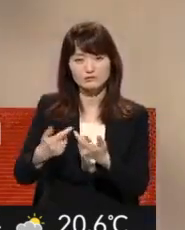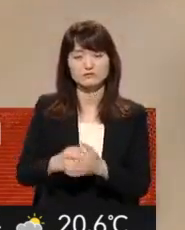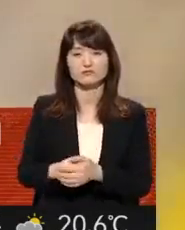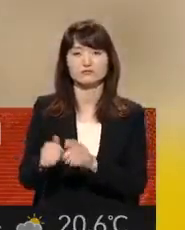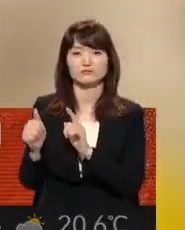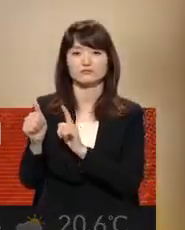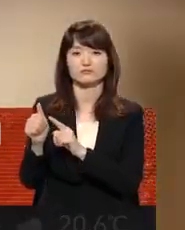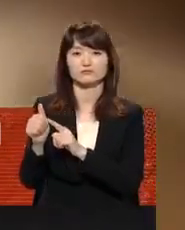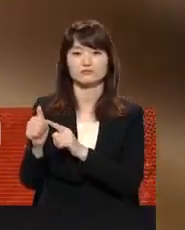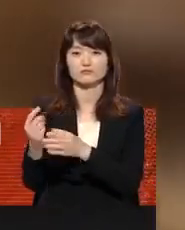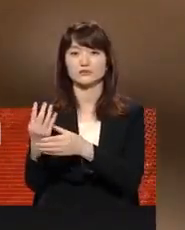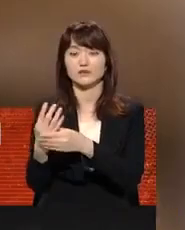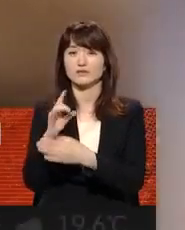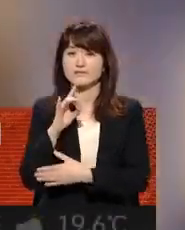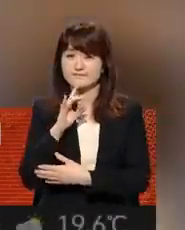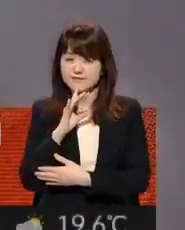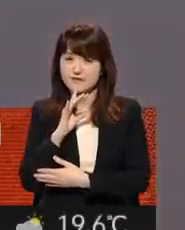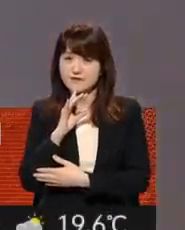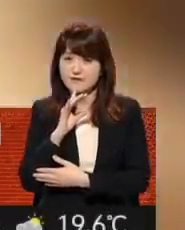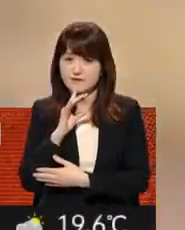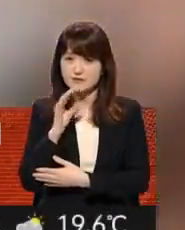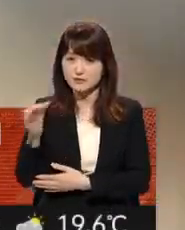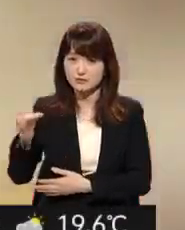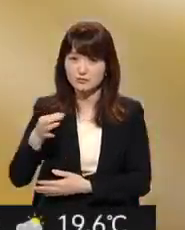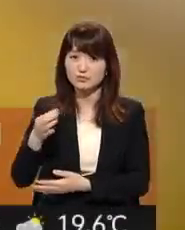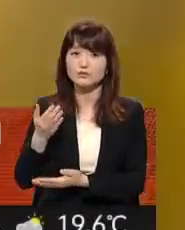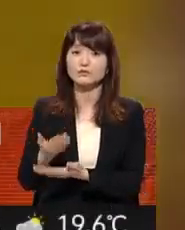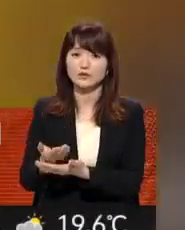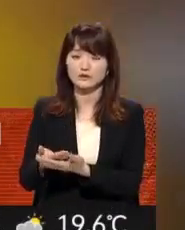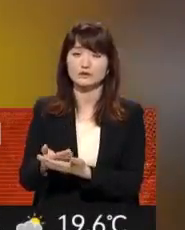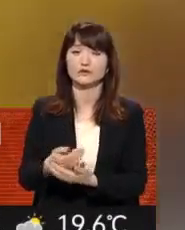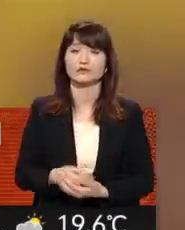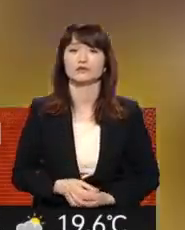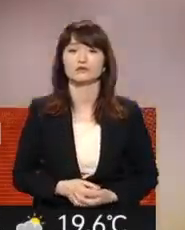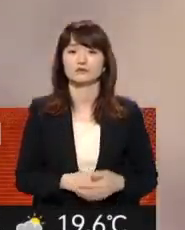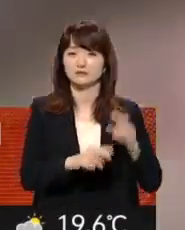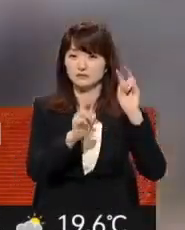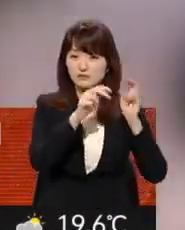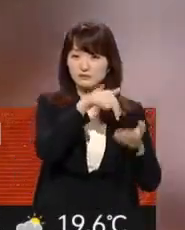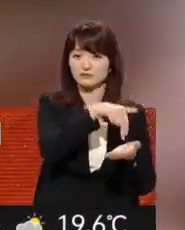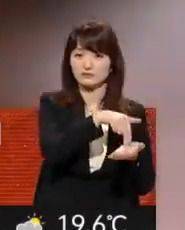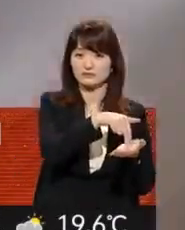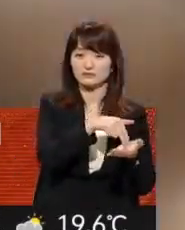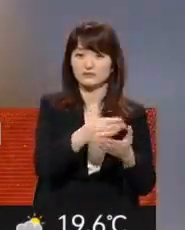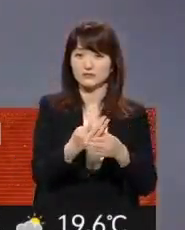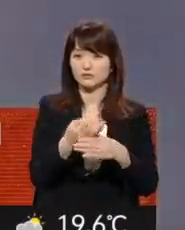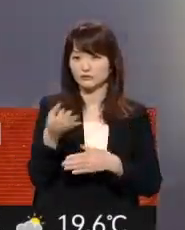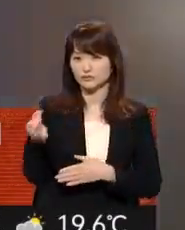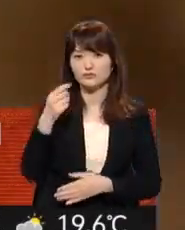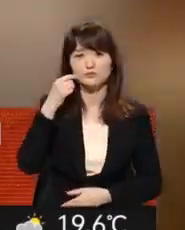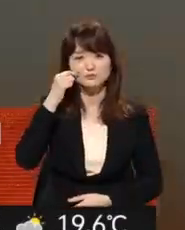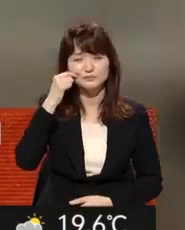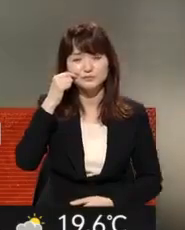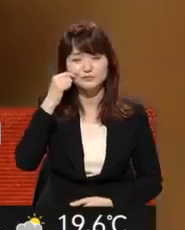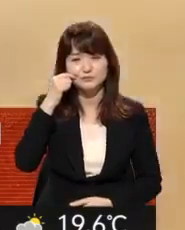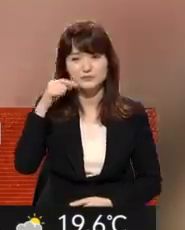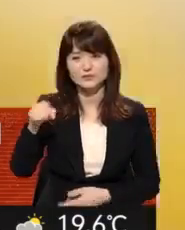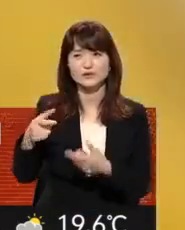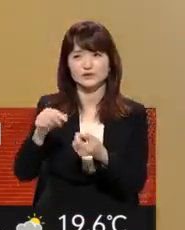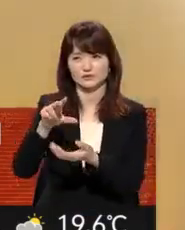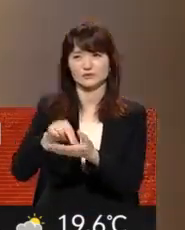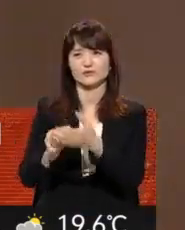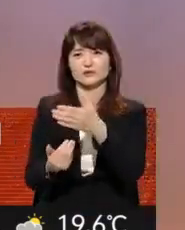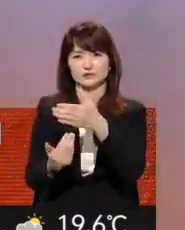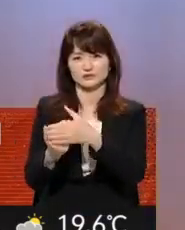이 남성 오로지 현금으로만 월급을 달라고 요구를 했고요. 그런데 회사 방침상 현금으로는 줄 수가 없어서 이런 문제가 생겼던